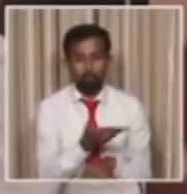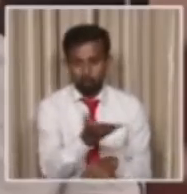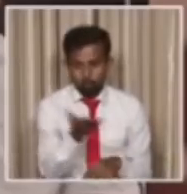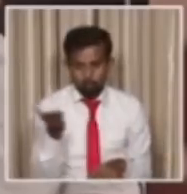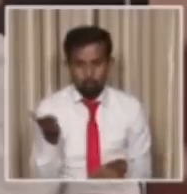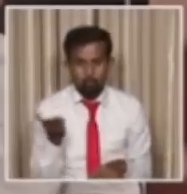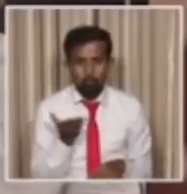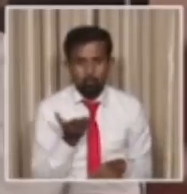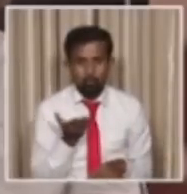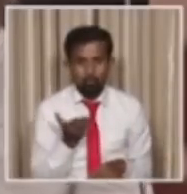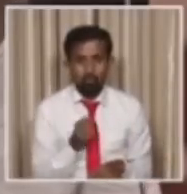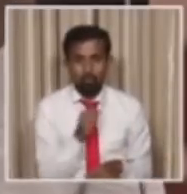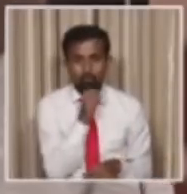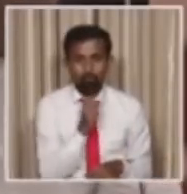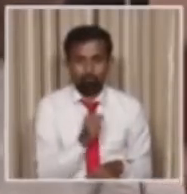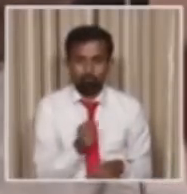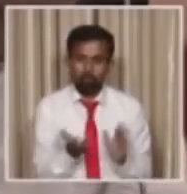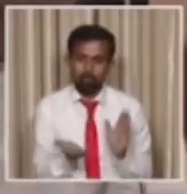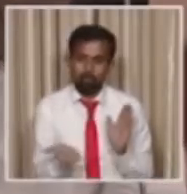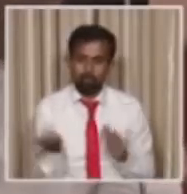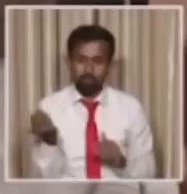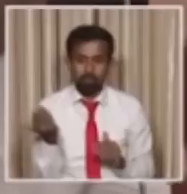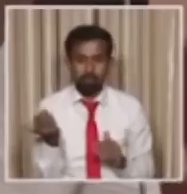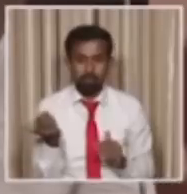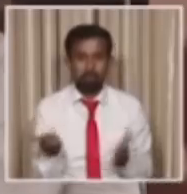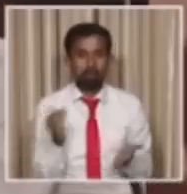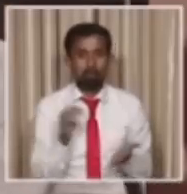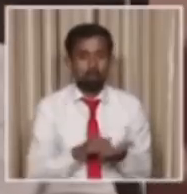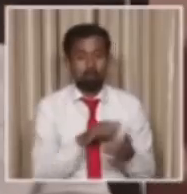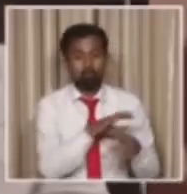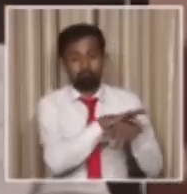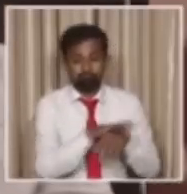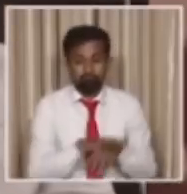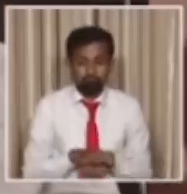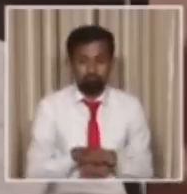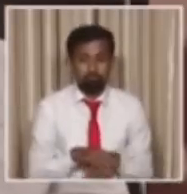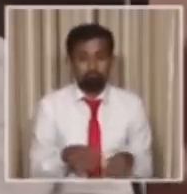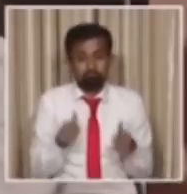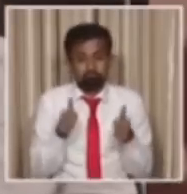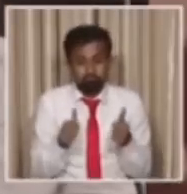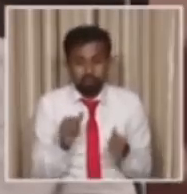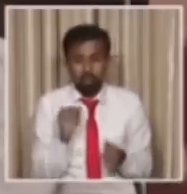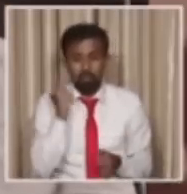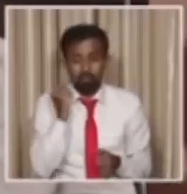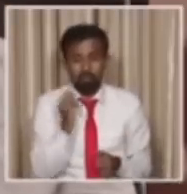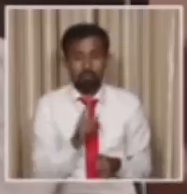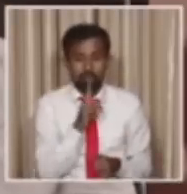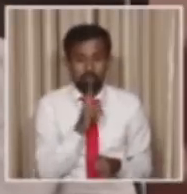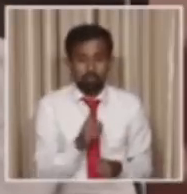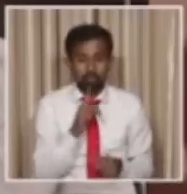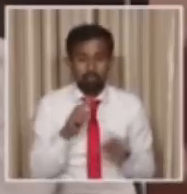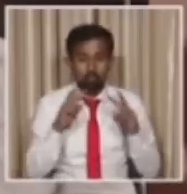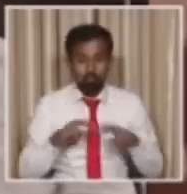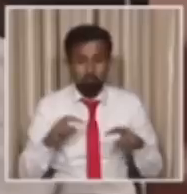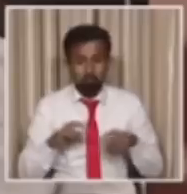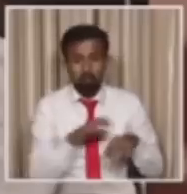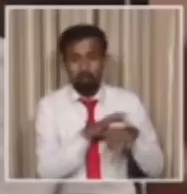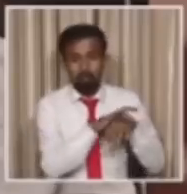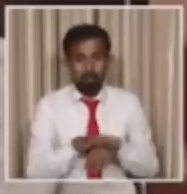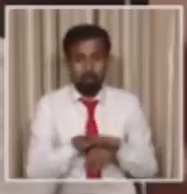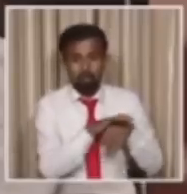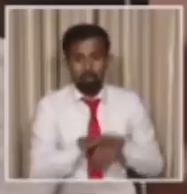ඔබතුමාලම විශ්‍රාම ගිහිල්ලා ඉන්න නැවත ගේන්න, යා තමයි හොඳම නිලධාරියා කියලා පරීක්ෂණ වලට ගේන්න